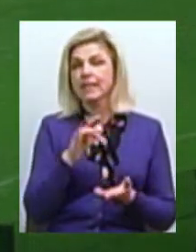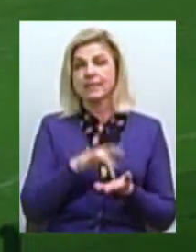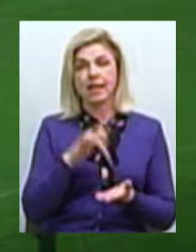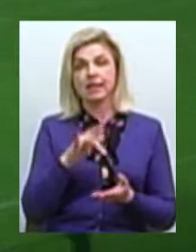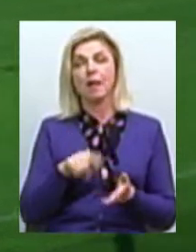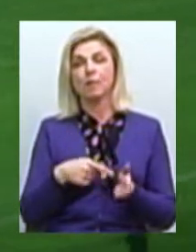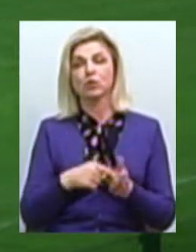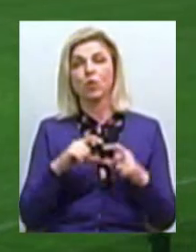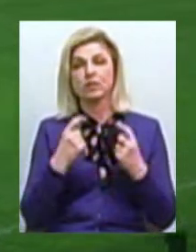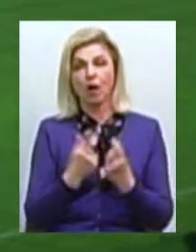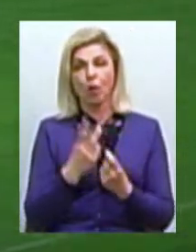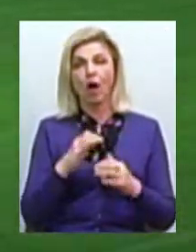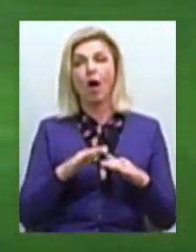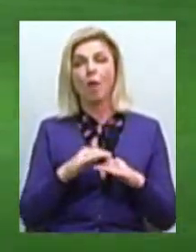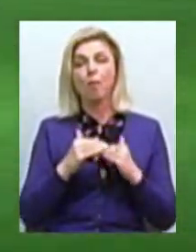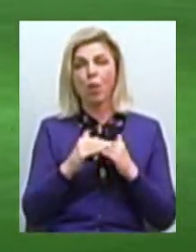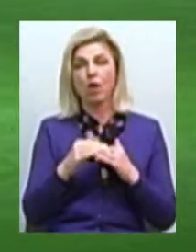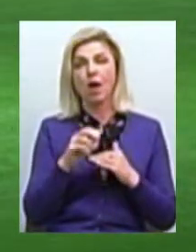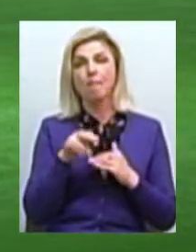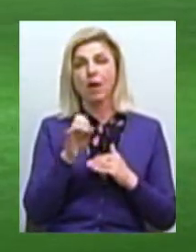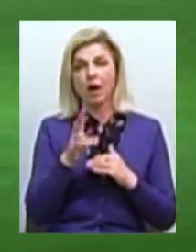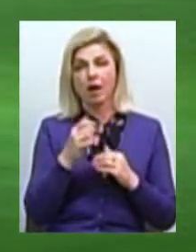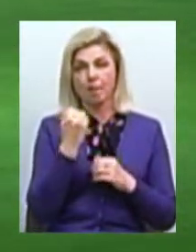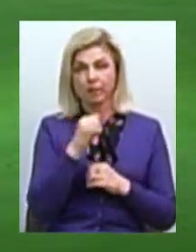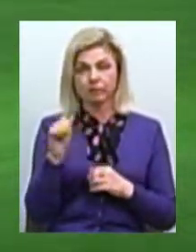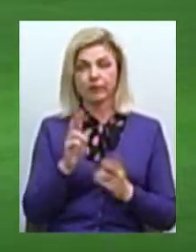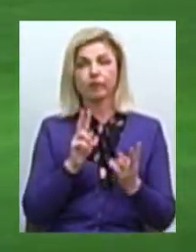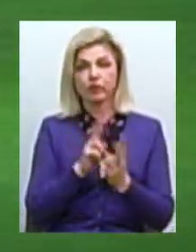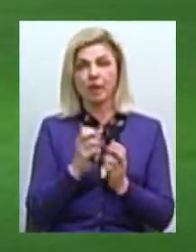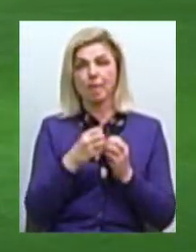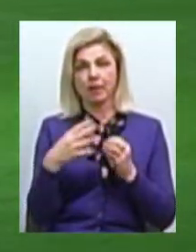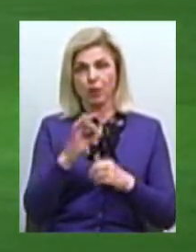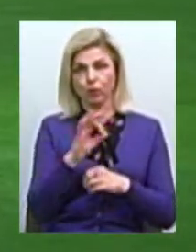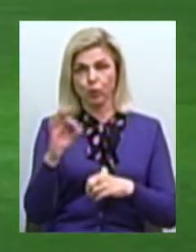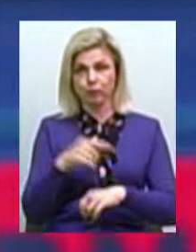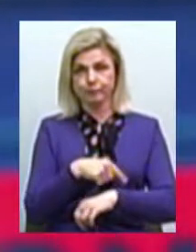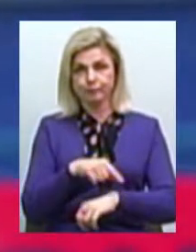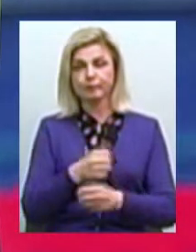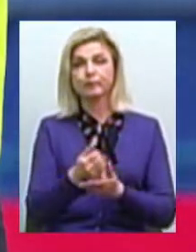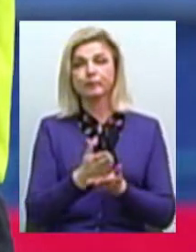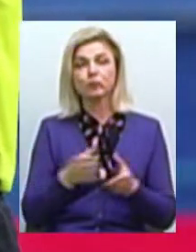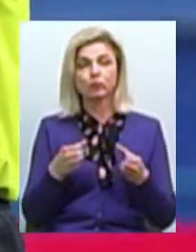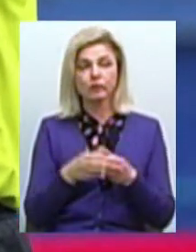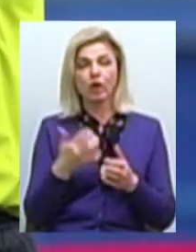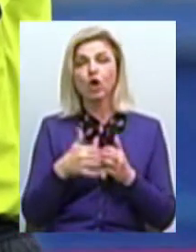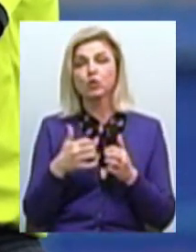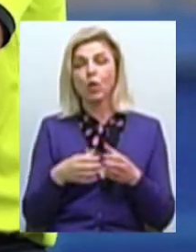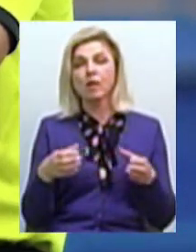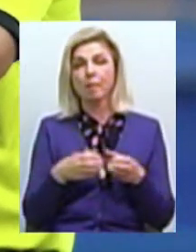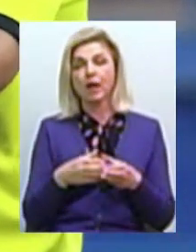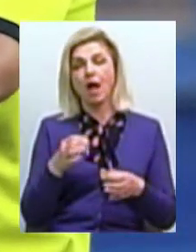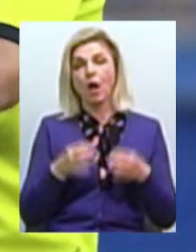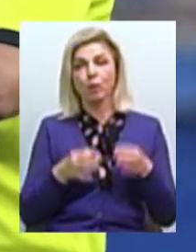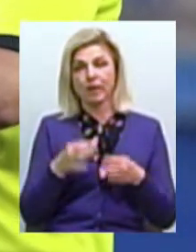міському стадіоні, а на полі у парку Перемоги. Початок зустрічі 15:00. Обслуговуватиме гру полтавсько-херсонська бригада арбітрів на